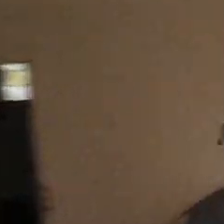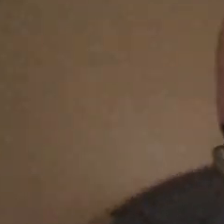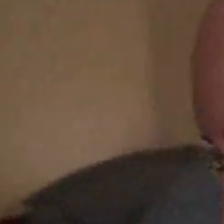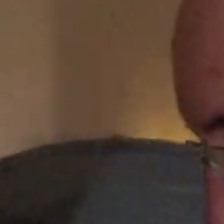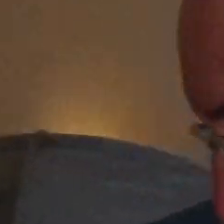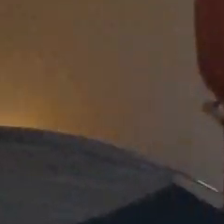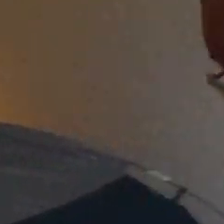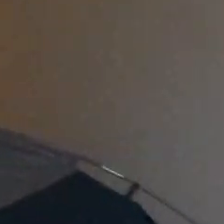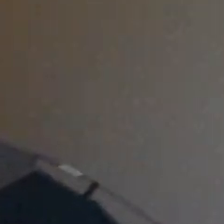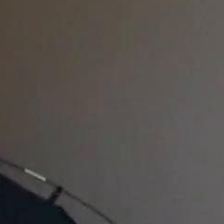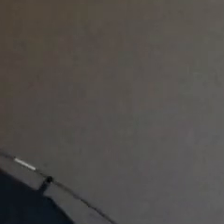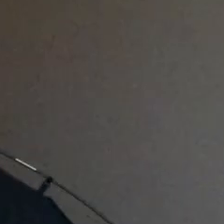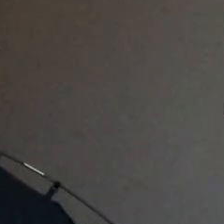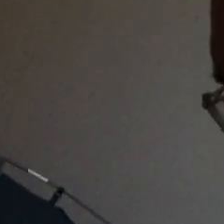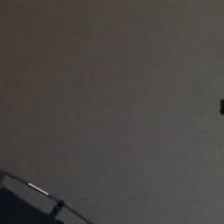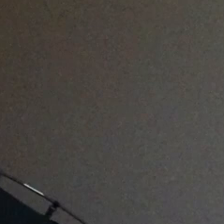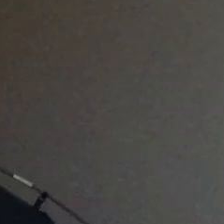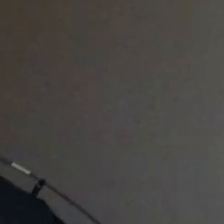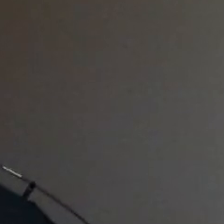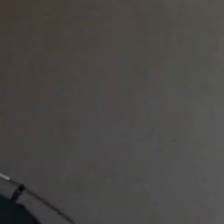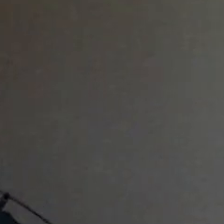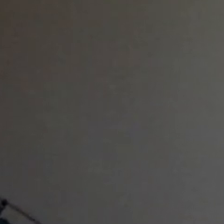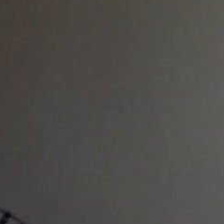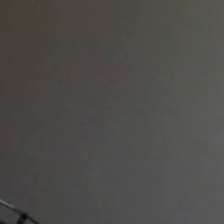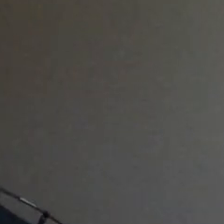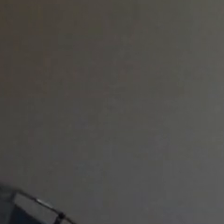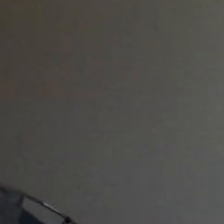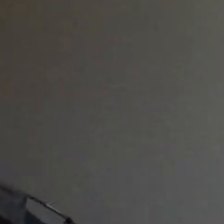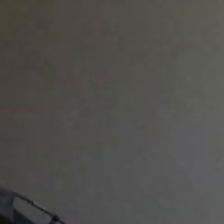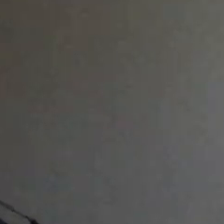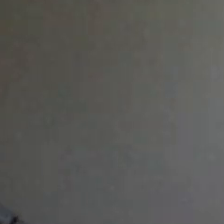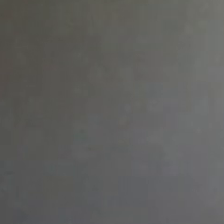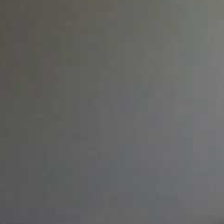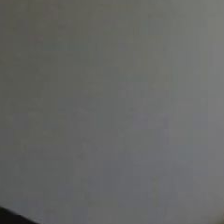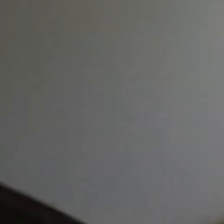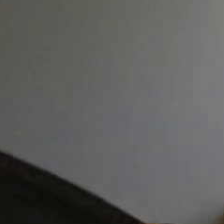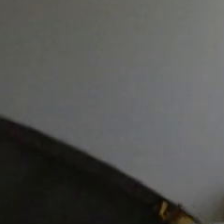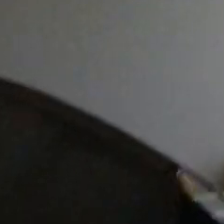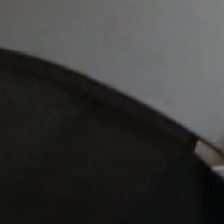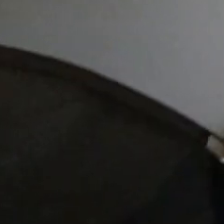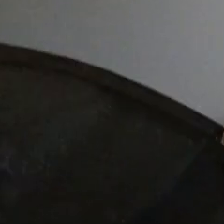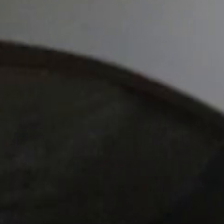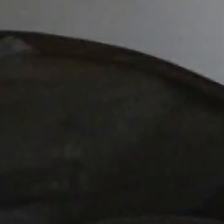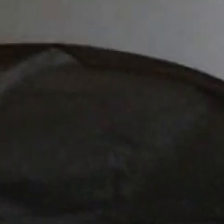Og for mange subscriber, der er det. Det er kun de der helt unge YouTubere, som laver